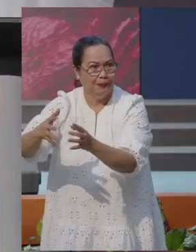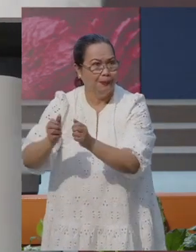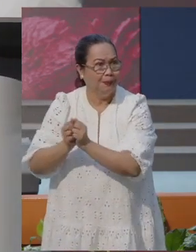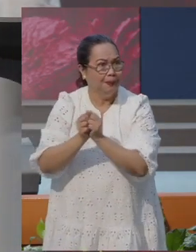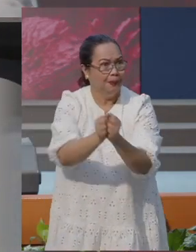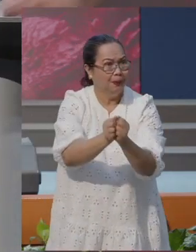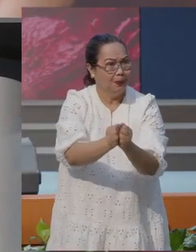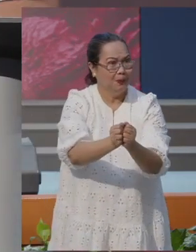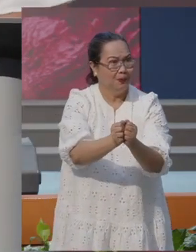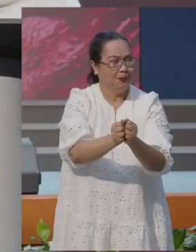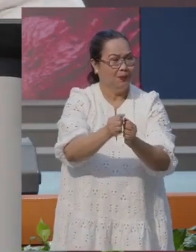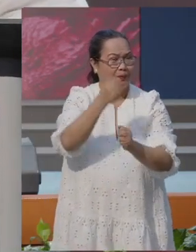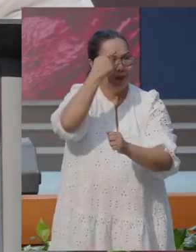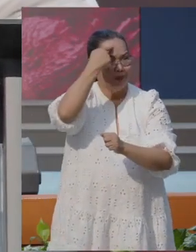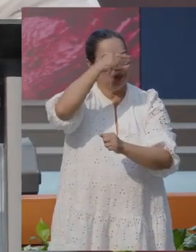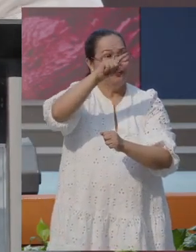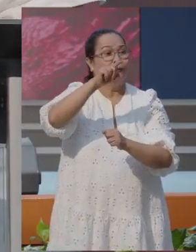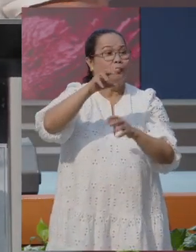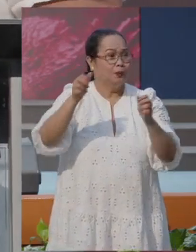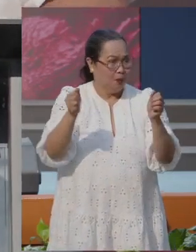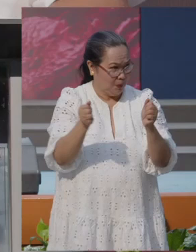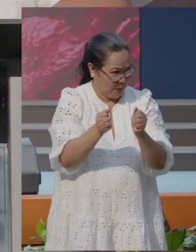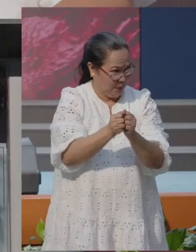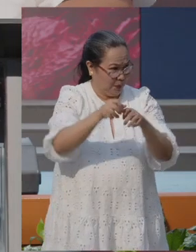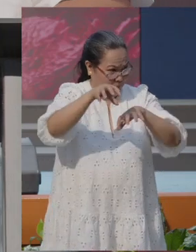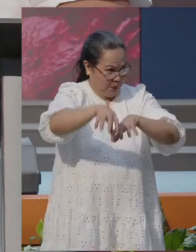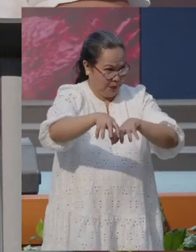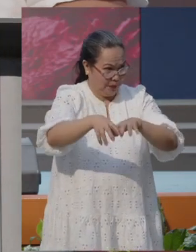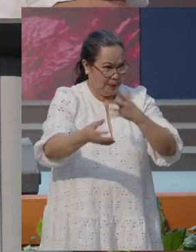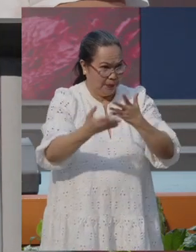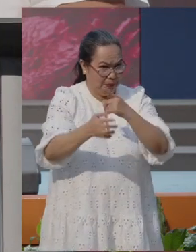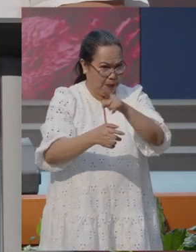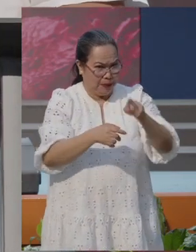siya sa neighbor that you should love.